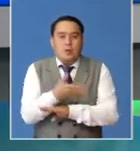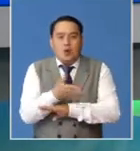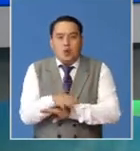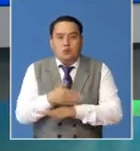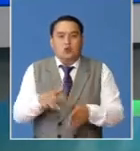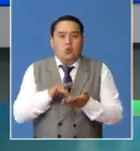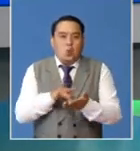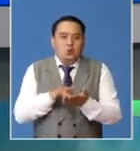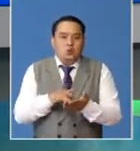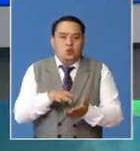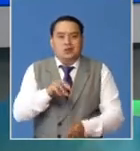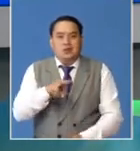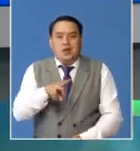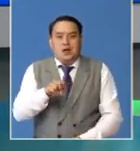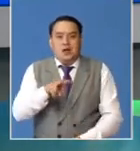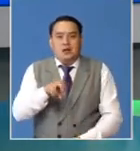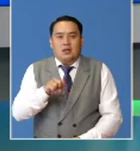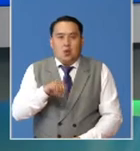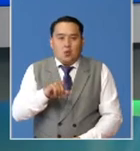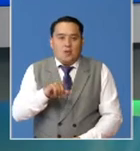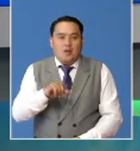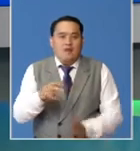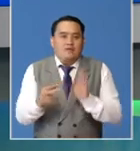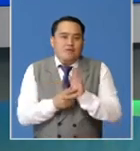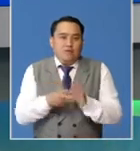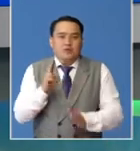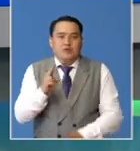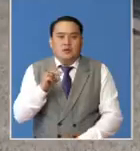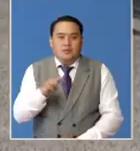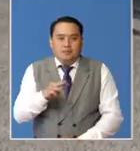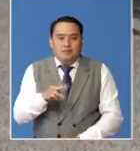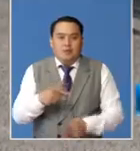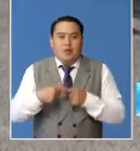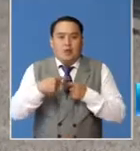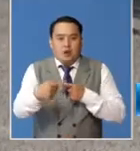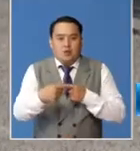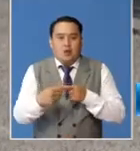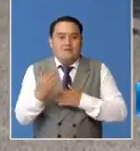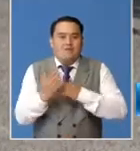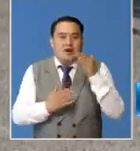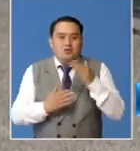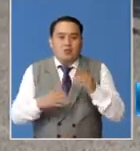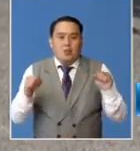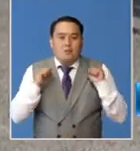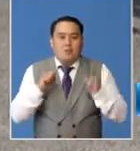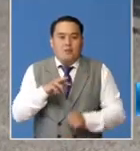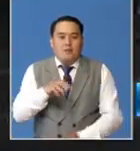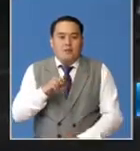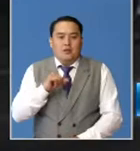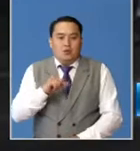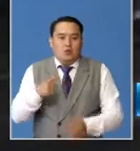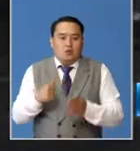по туристическому маршруту Заилийского Алатау. Путь из 8 километров пролегал от высокогорного спорткомплекса Медео